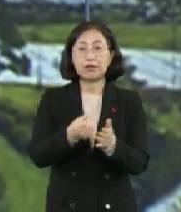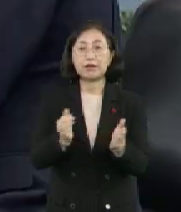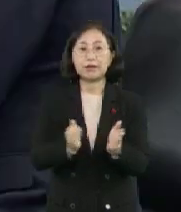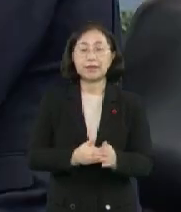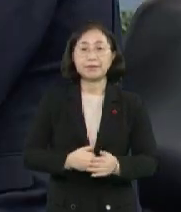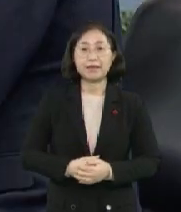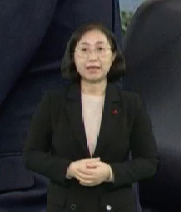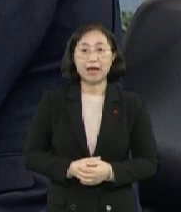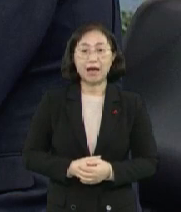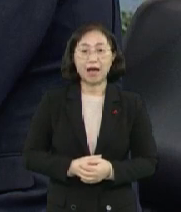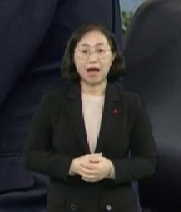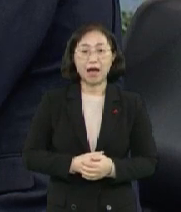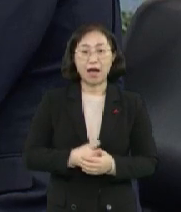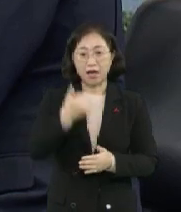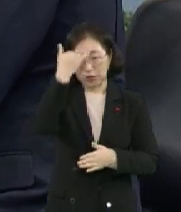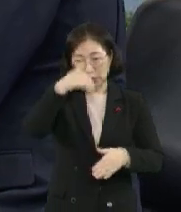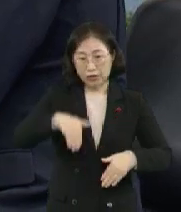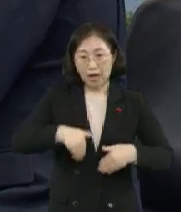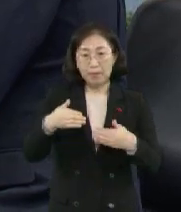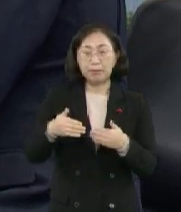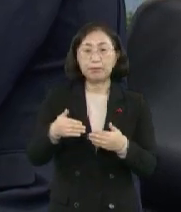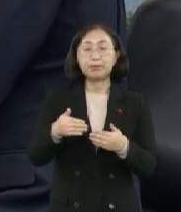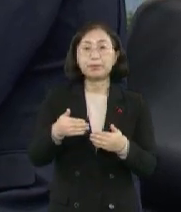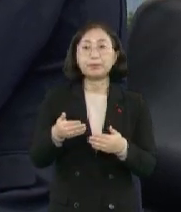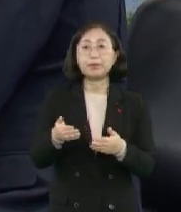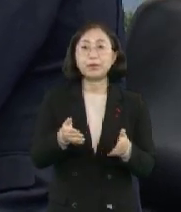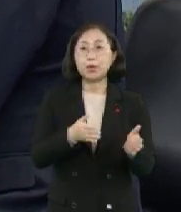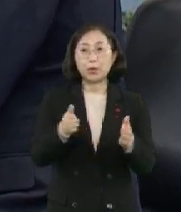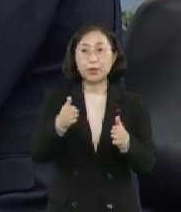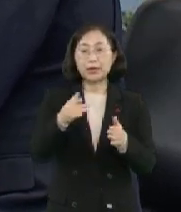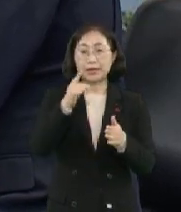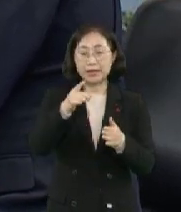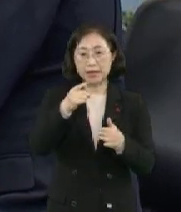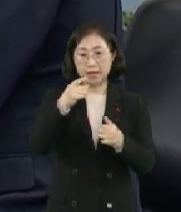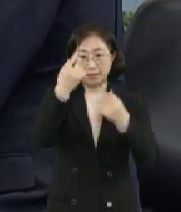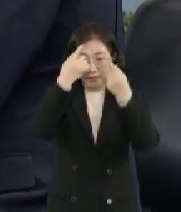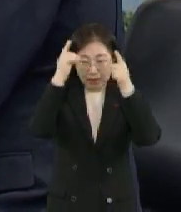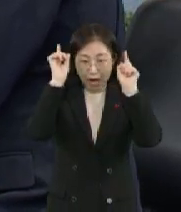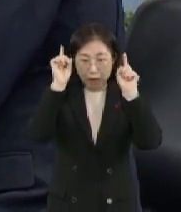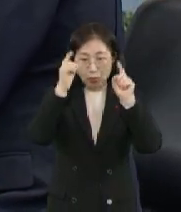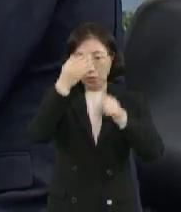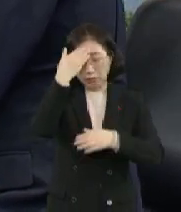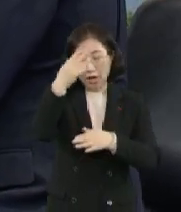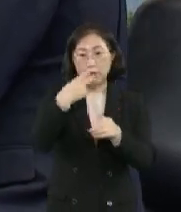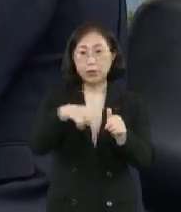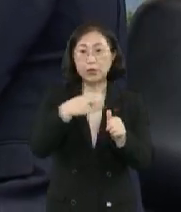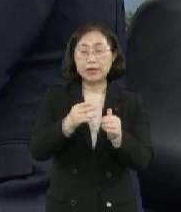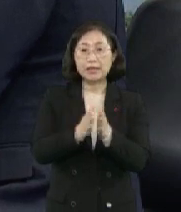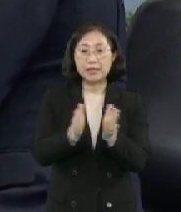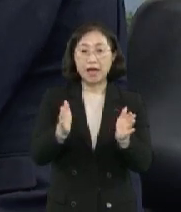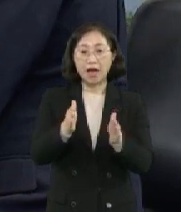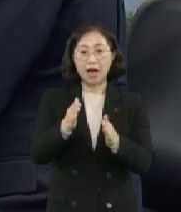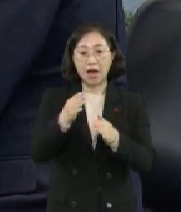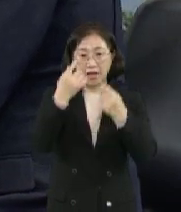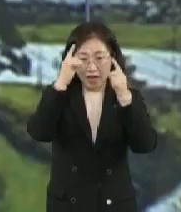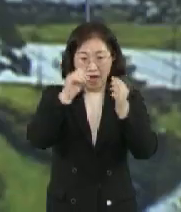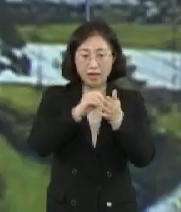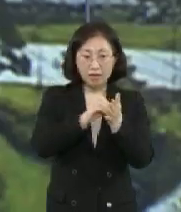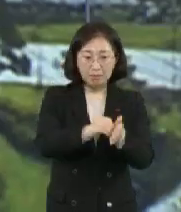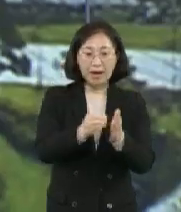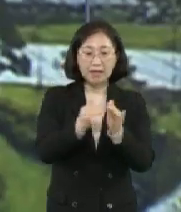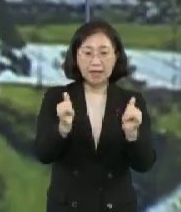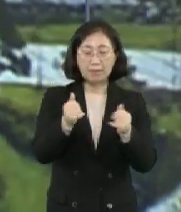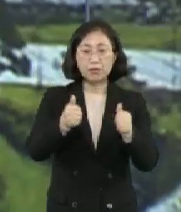드립니다. 거기는 충남도립대학교도 대한민국 최초로 무상교육을 시작합니다. 내년에 충남도립대를 입학하시는 학생들은